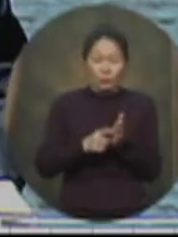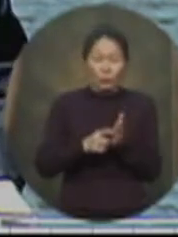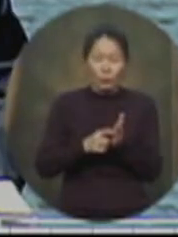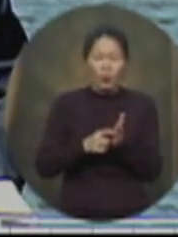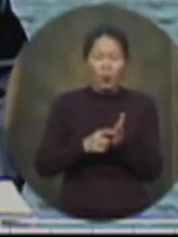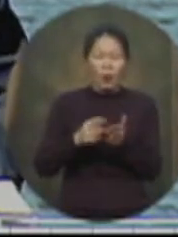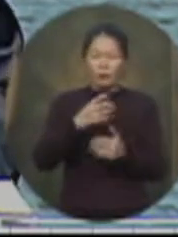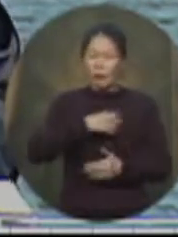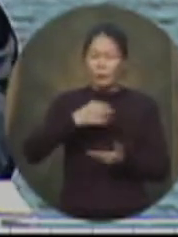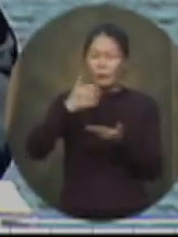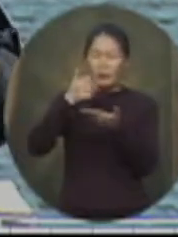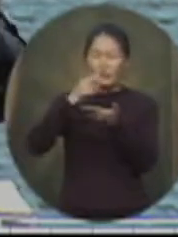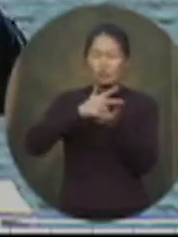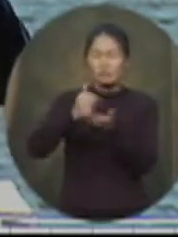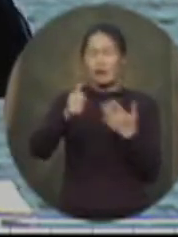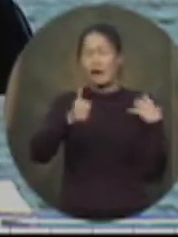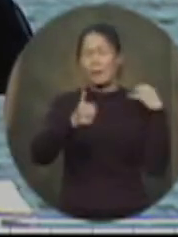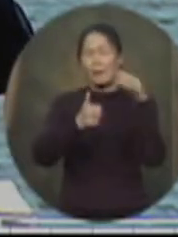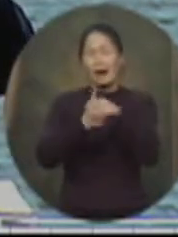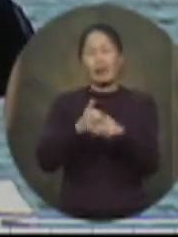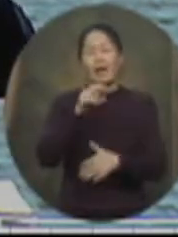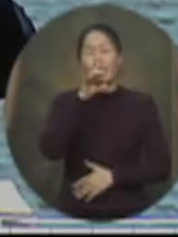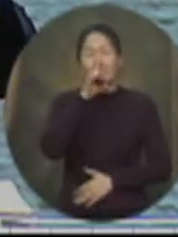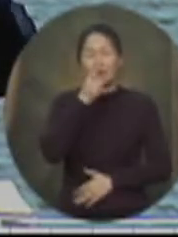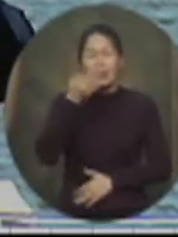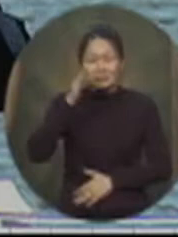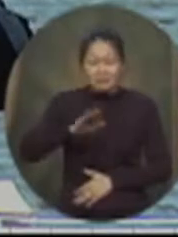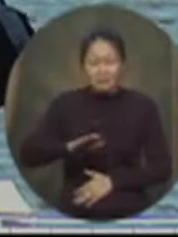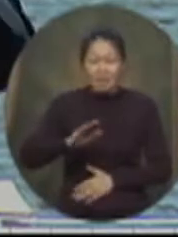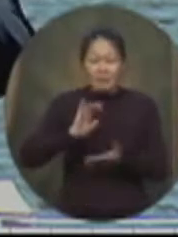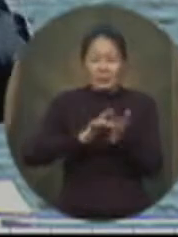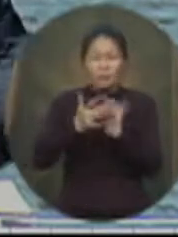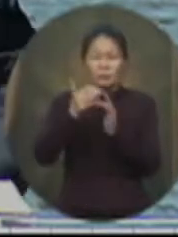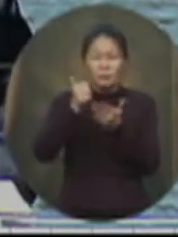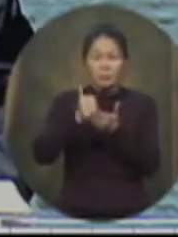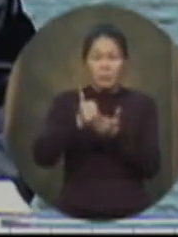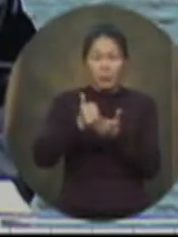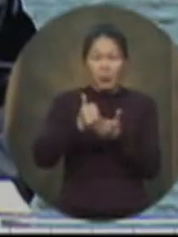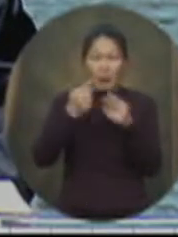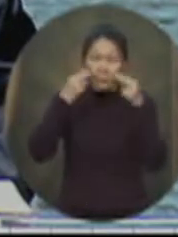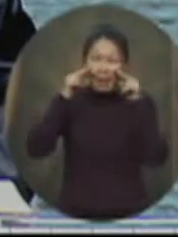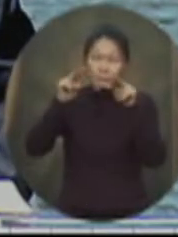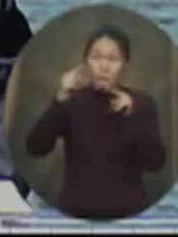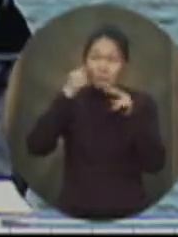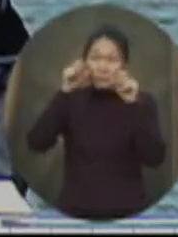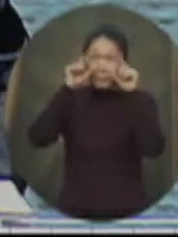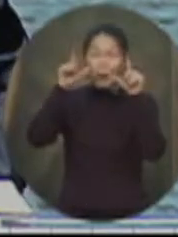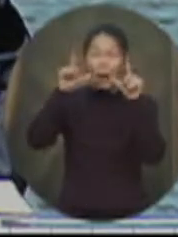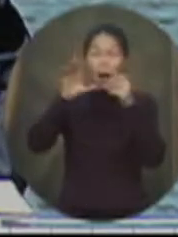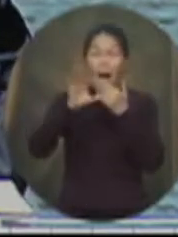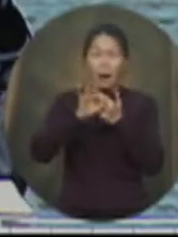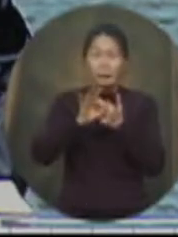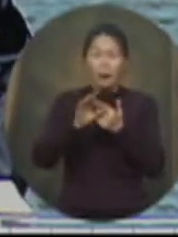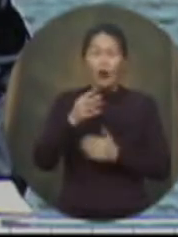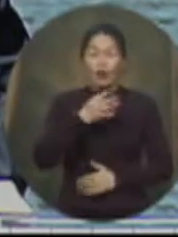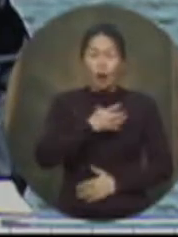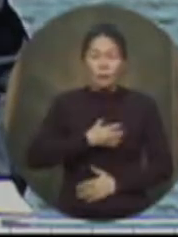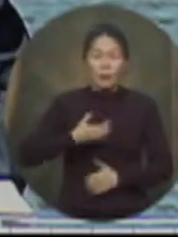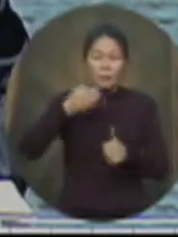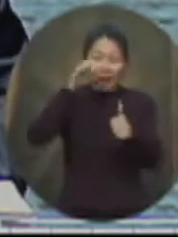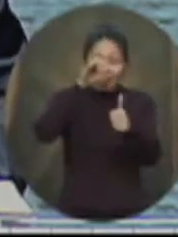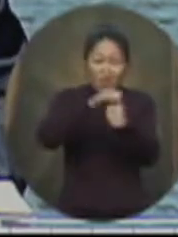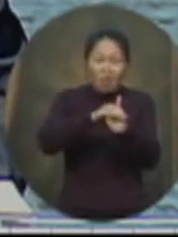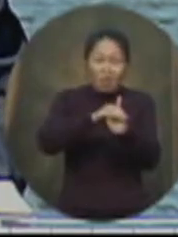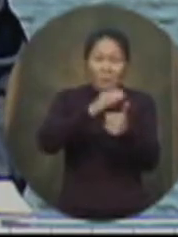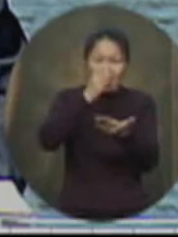집니다 그러나 예수님을 정말 바라보는 눈이 뜨이고 나면 염전을 맡기라 말라